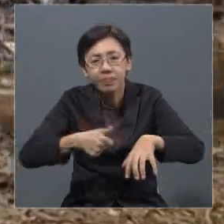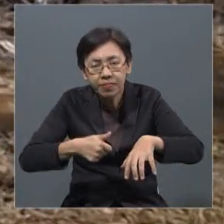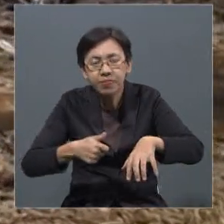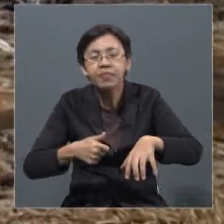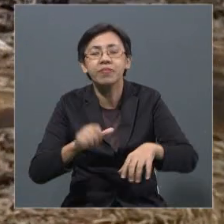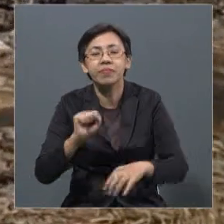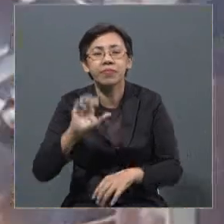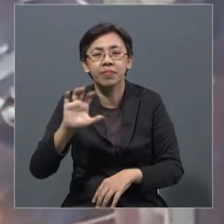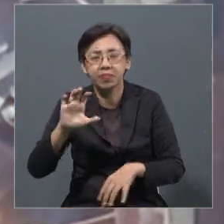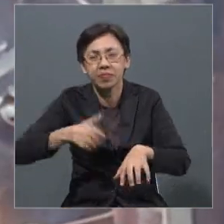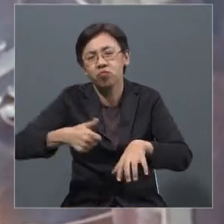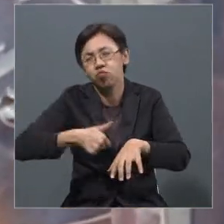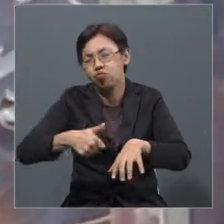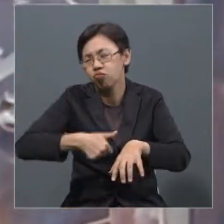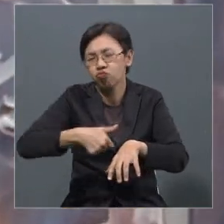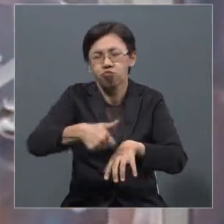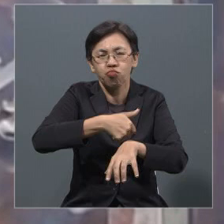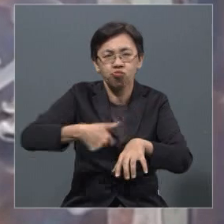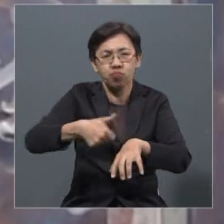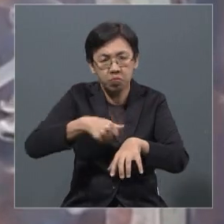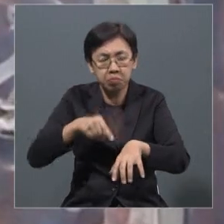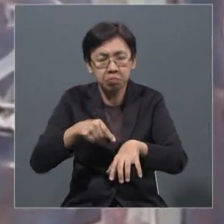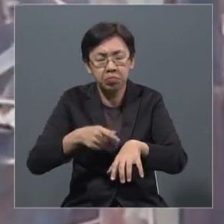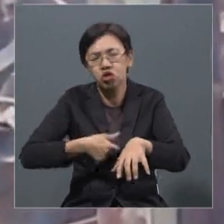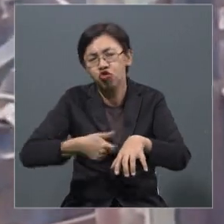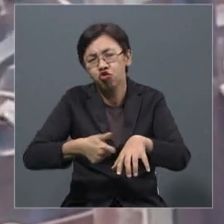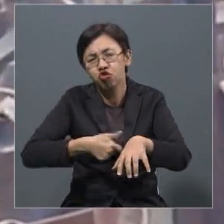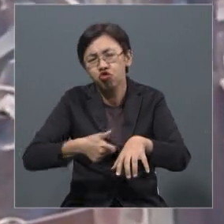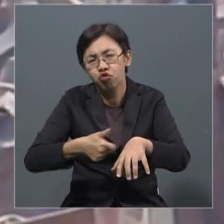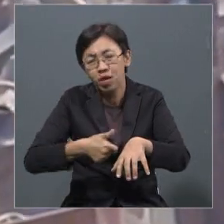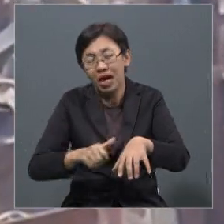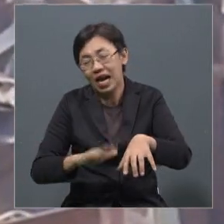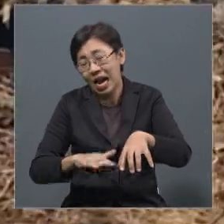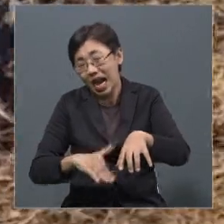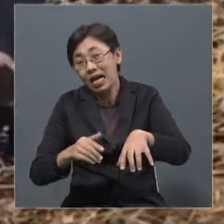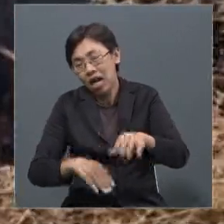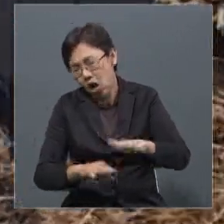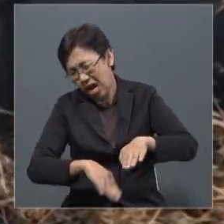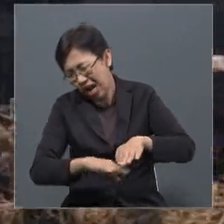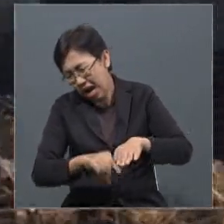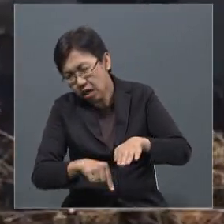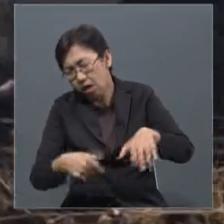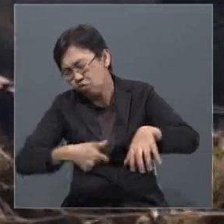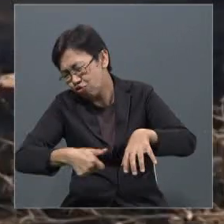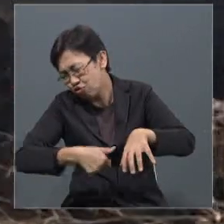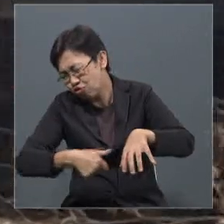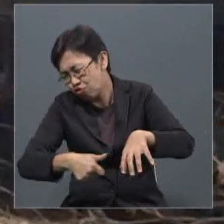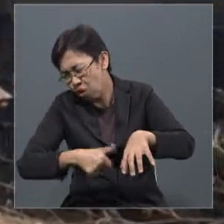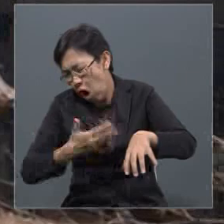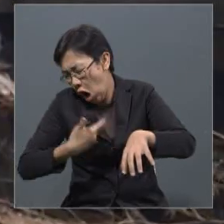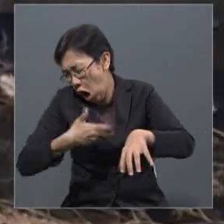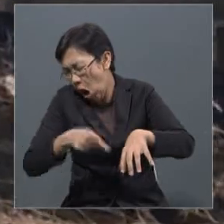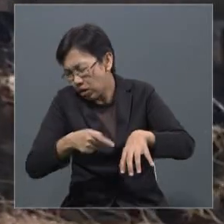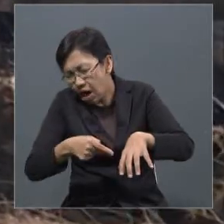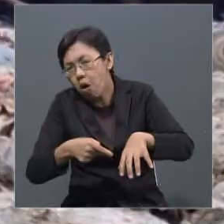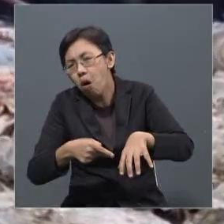f500ใช้มาตั้งแต่ 2วันก่อนเนะอันเนี้ยคือเสียบเพื่อจะฉีดเข้าไปที่ข้างล่างที่มันอยู่ข้างใต้เนี่ยเพื่อให้อลูมิเนียมที่บอกเป็น